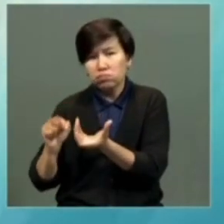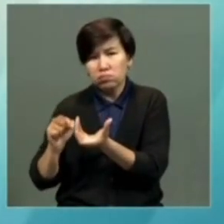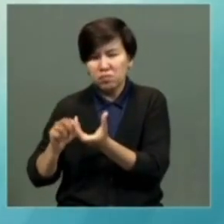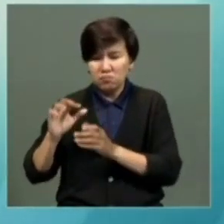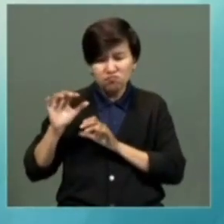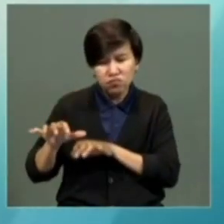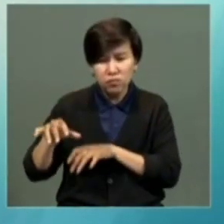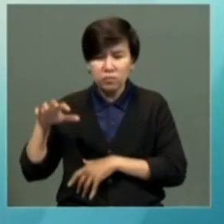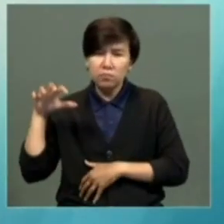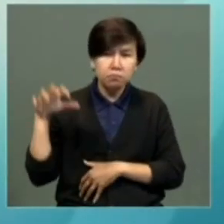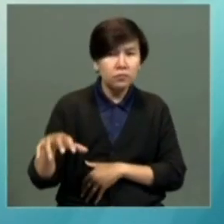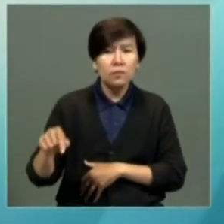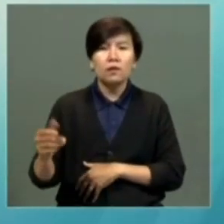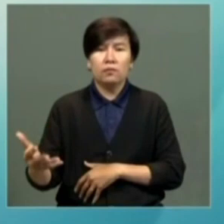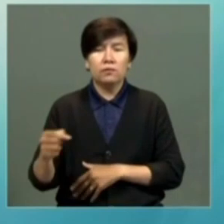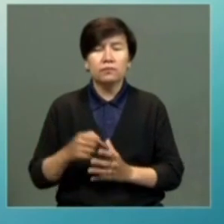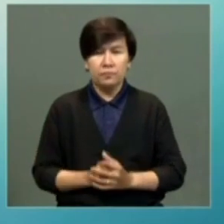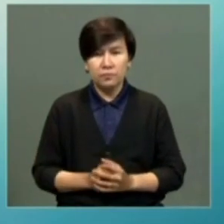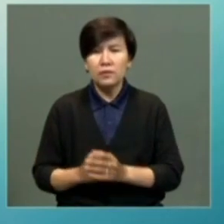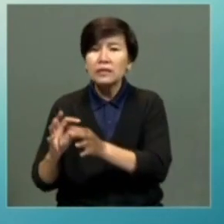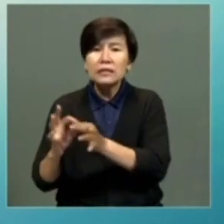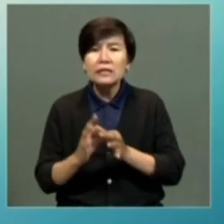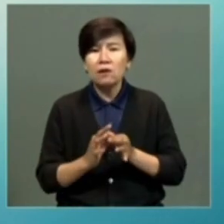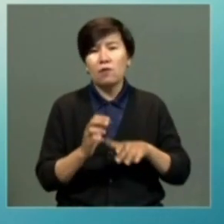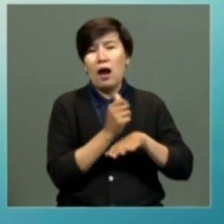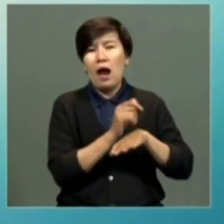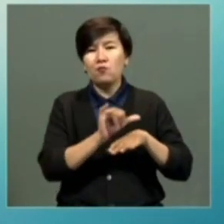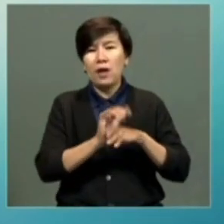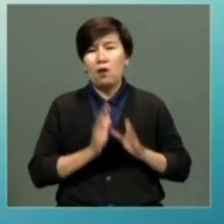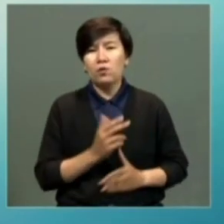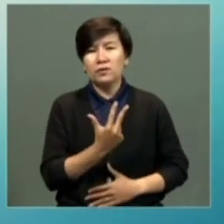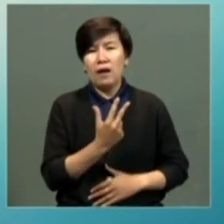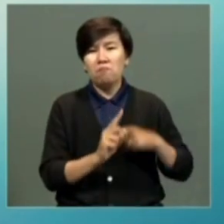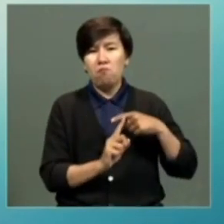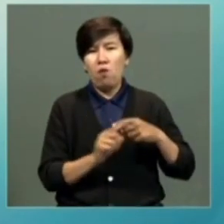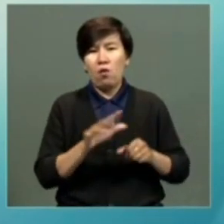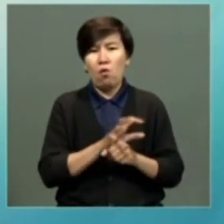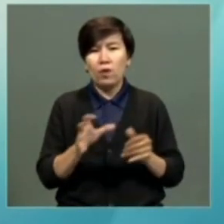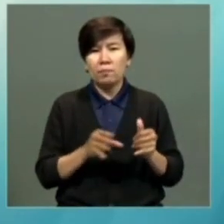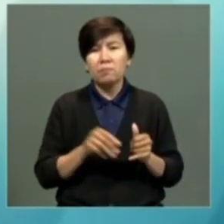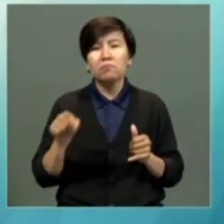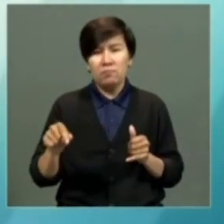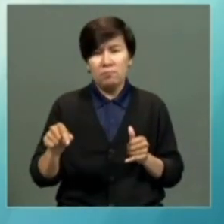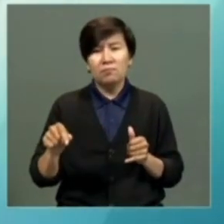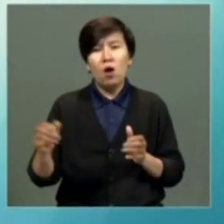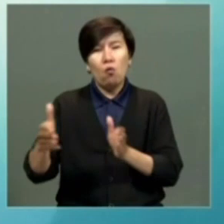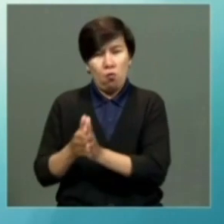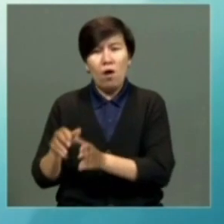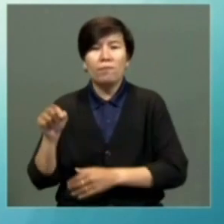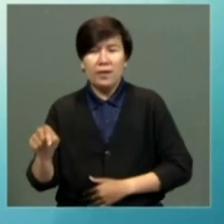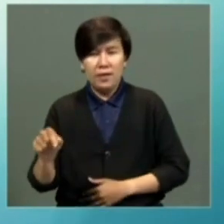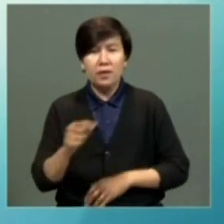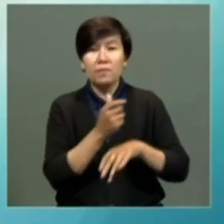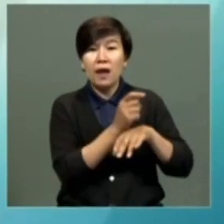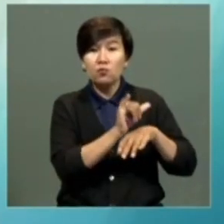พระนครศรีมีอยู่3รายที่ว่านะครับที่ยืนยันแล้วว่าอยู่ในกลุ่มคลัสเตอร์นี้คือไปพบอยู่ที่อยุธยา